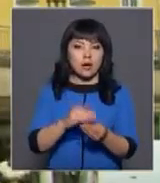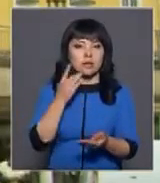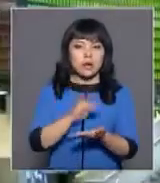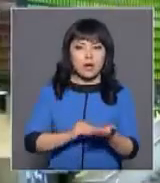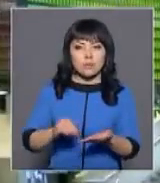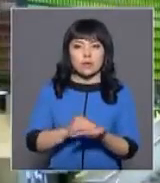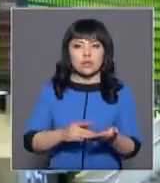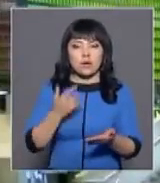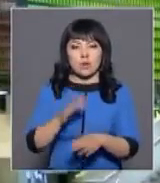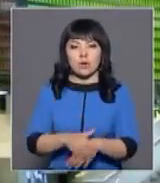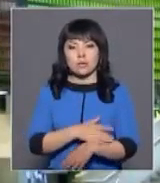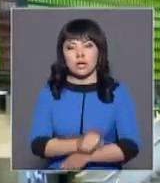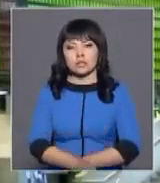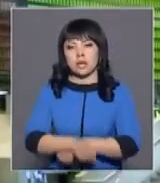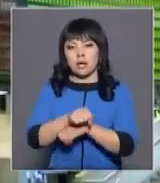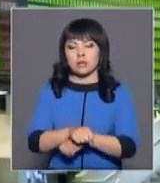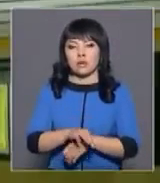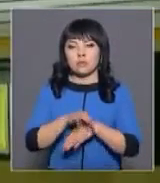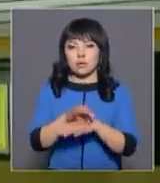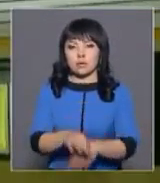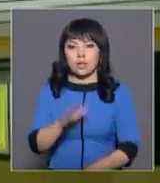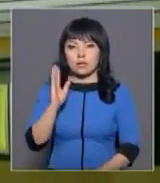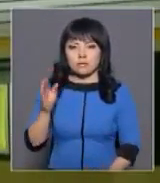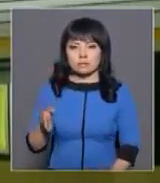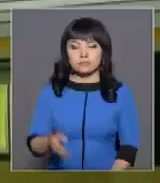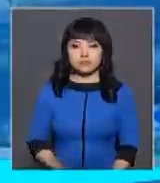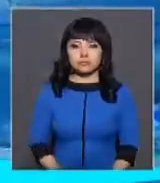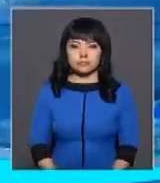ең ұзақ наразылық шарасы болады.